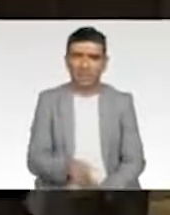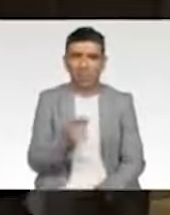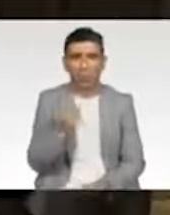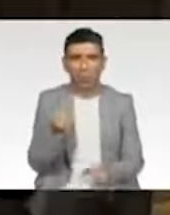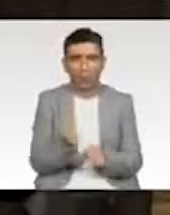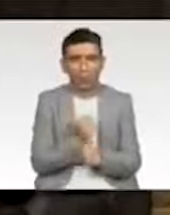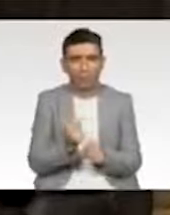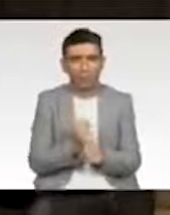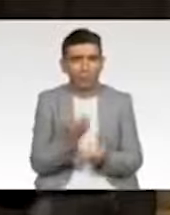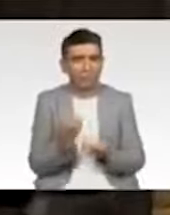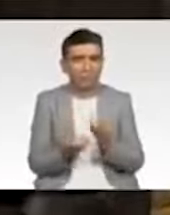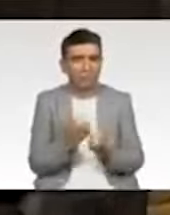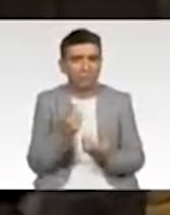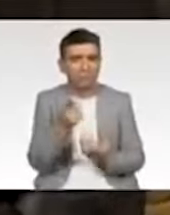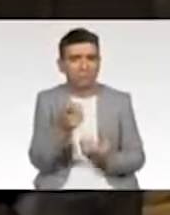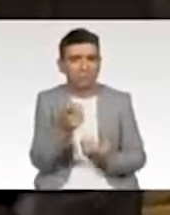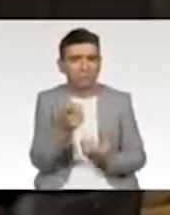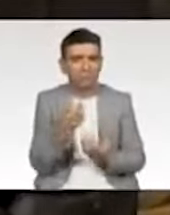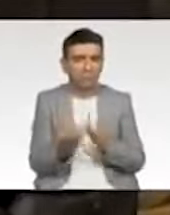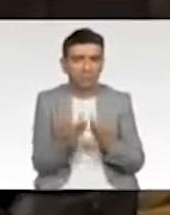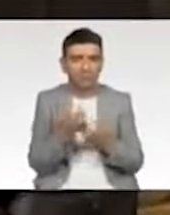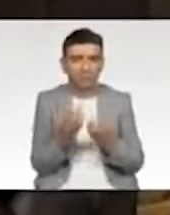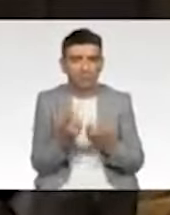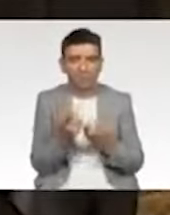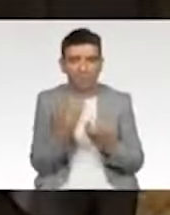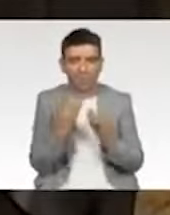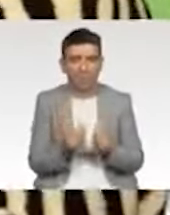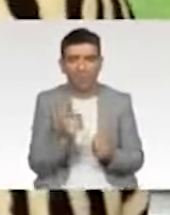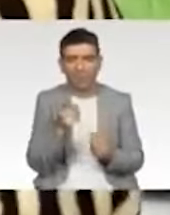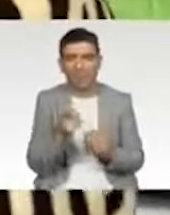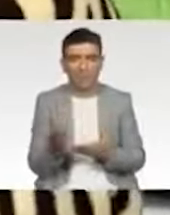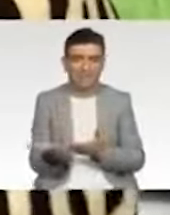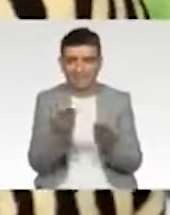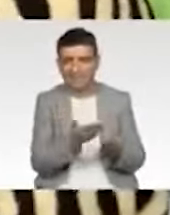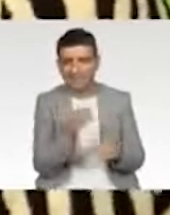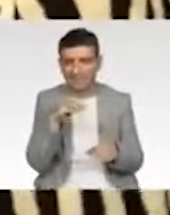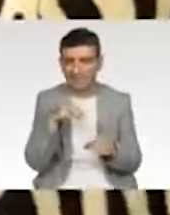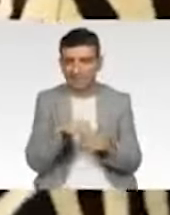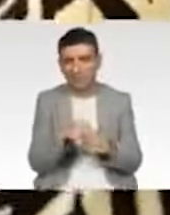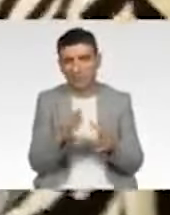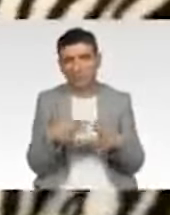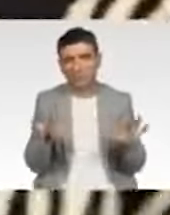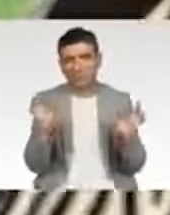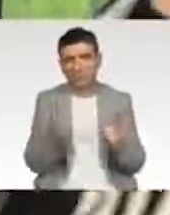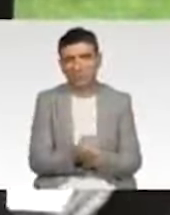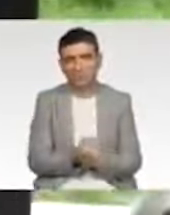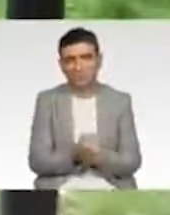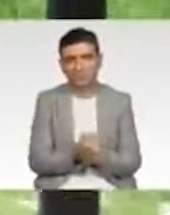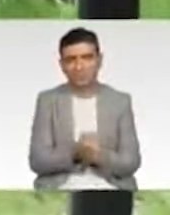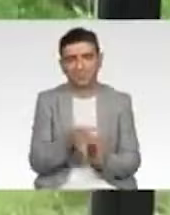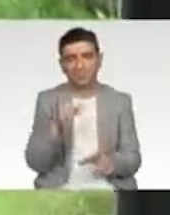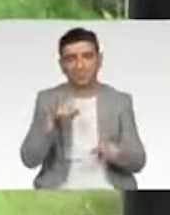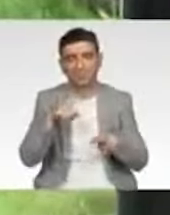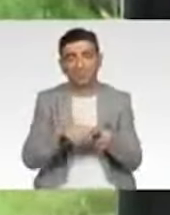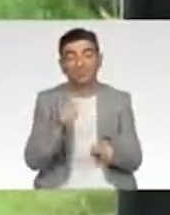Odunların çıtırdayarak yandığı sobada pişen sumur servis için artık hazır. Evet Alişan